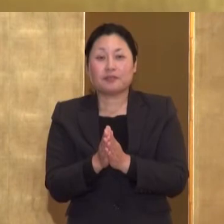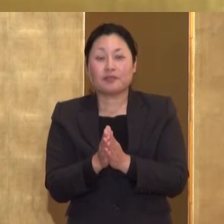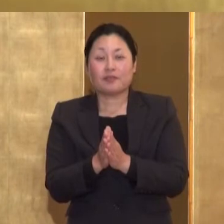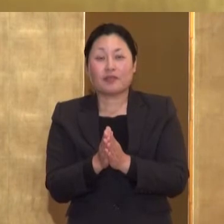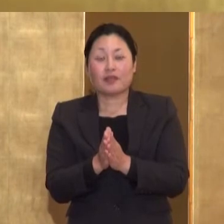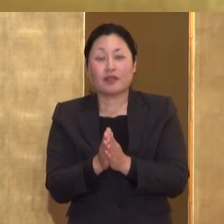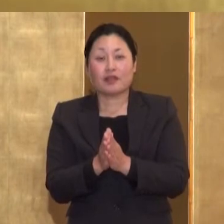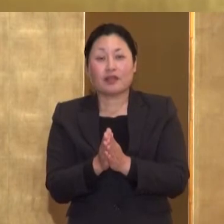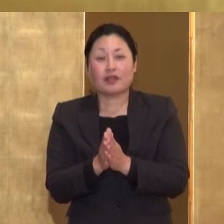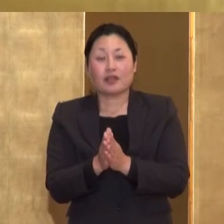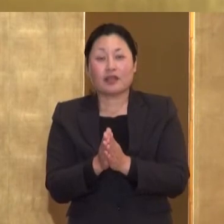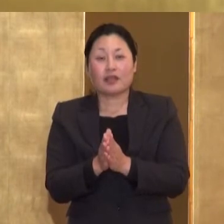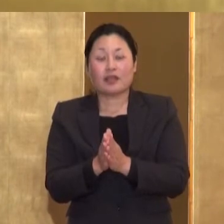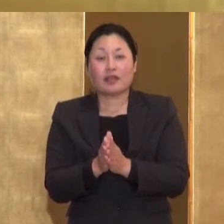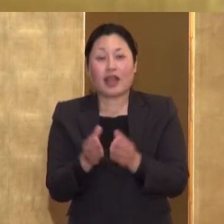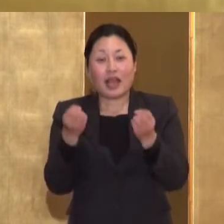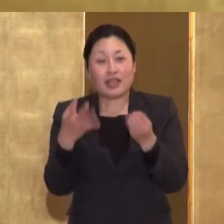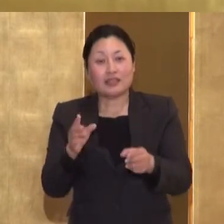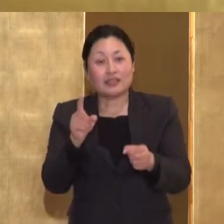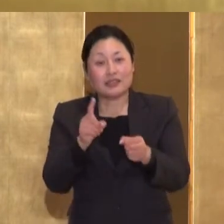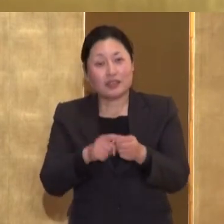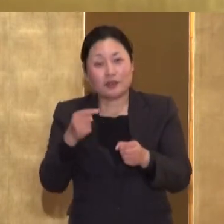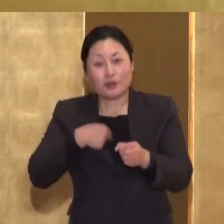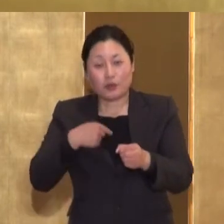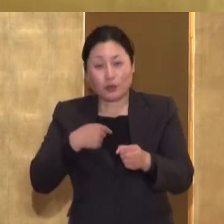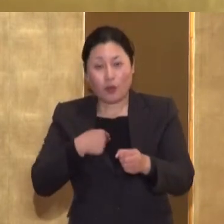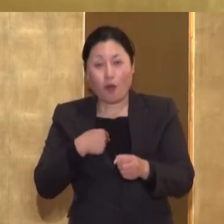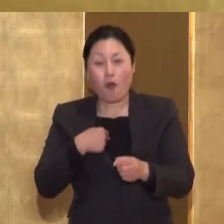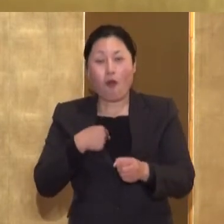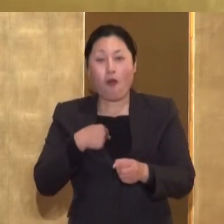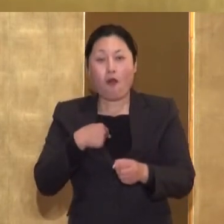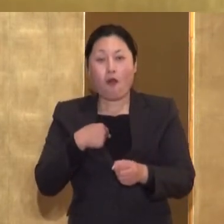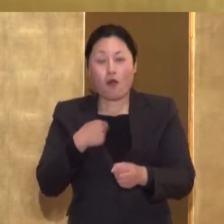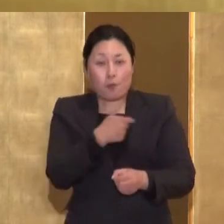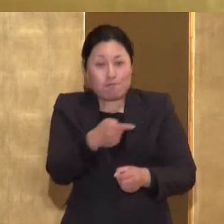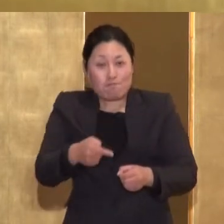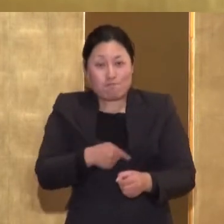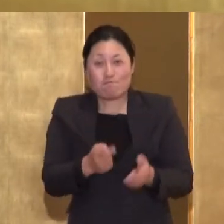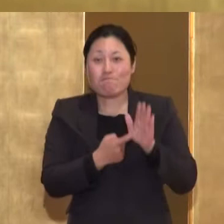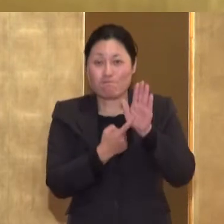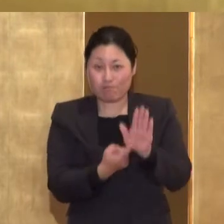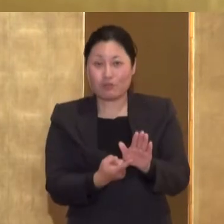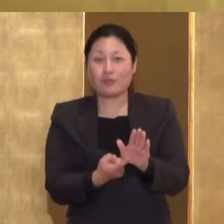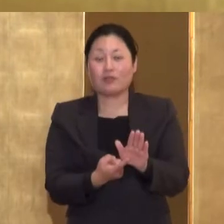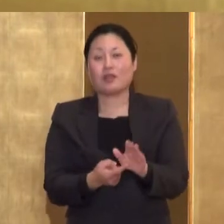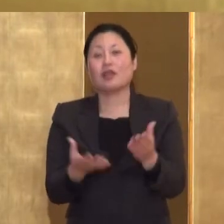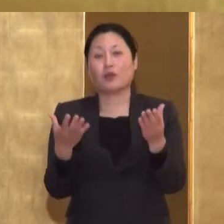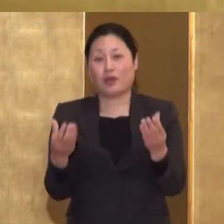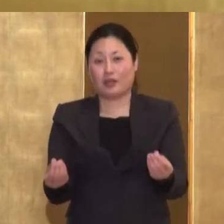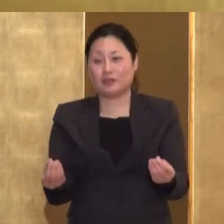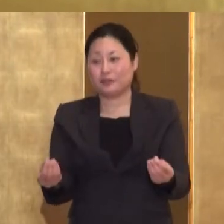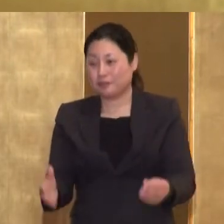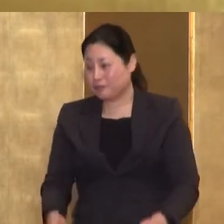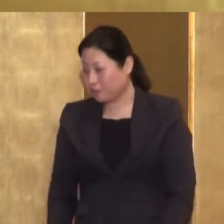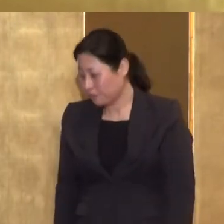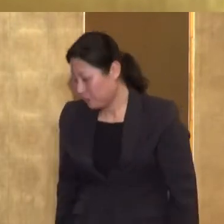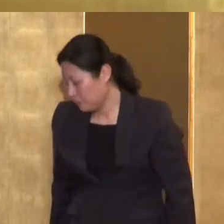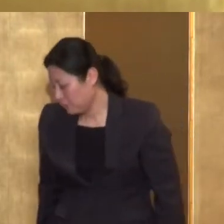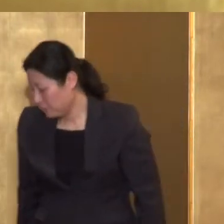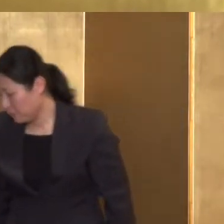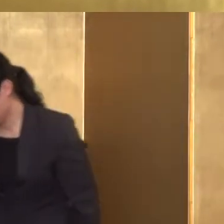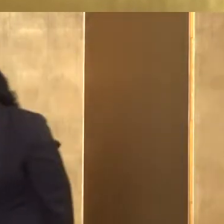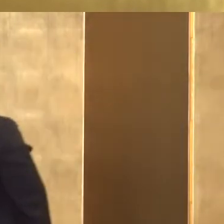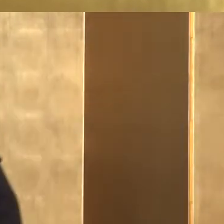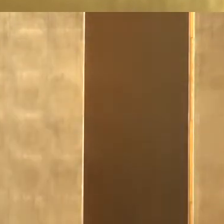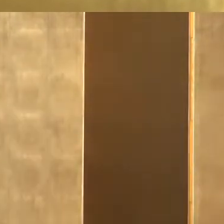年頭における所感とさせていただきたいと思います。私からは以上であります。 それではこれから皆様のご質問をい